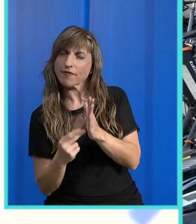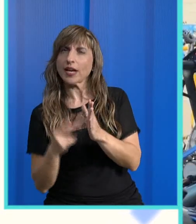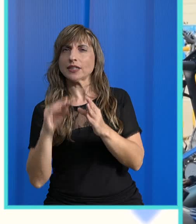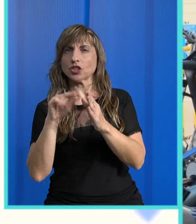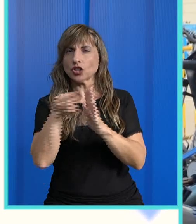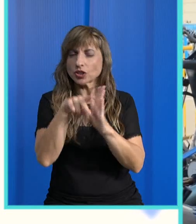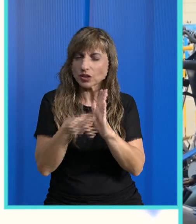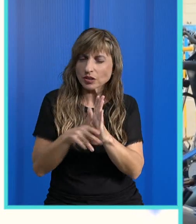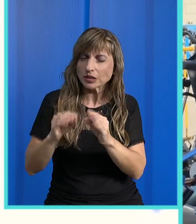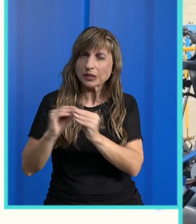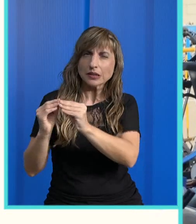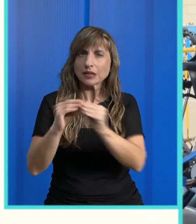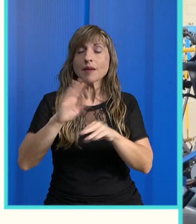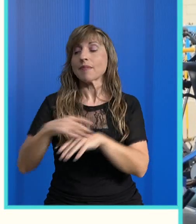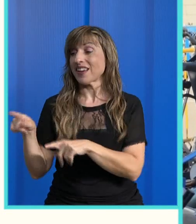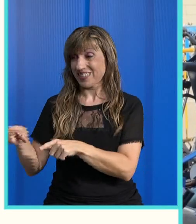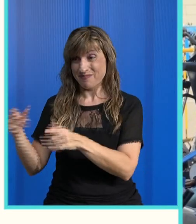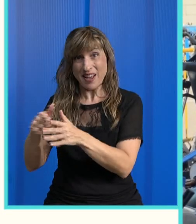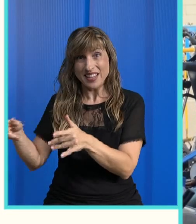abandonats a plantes de reciclatge